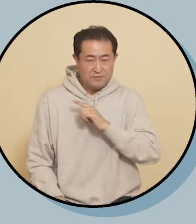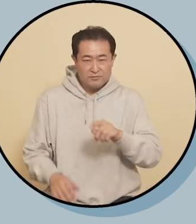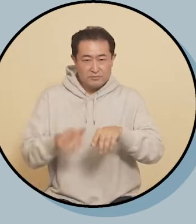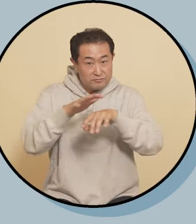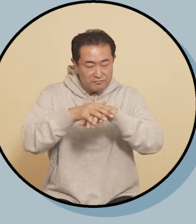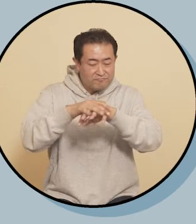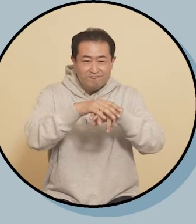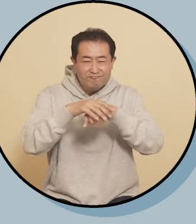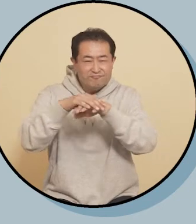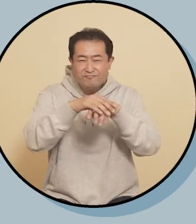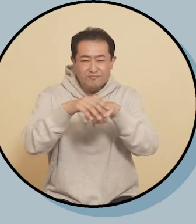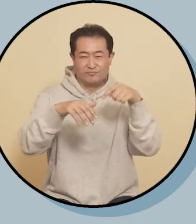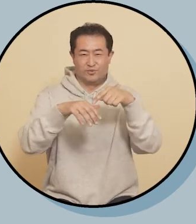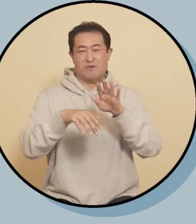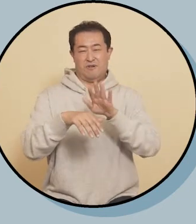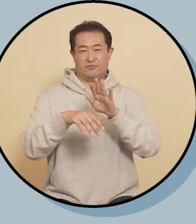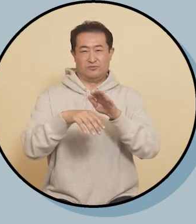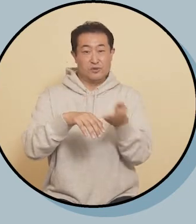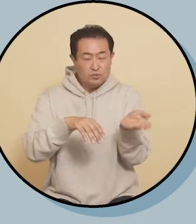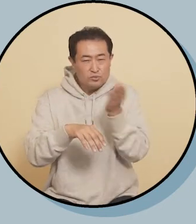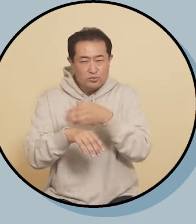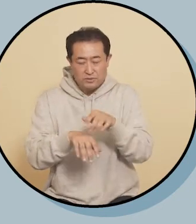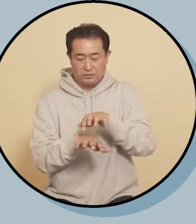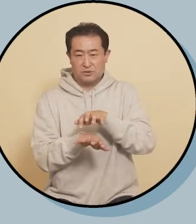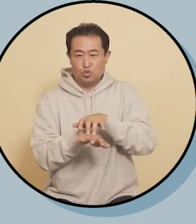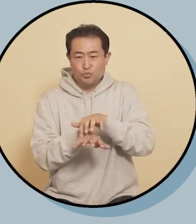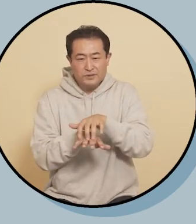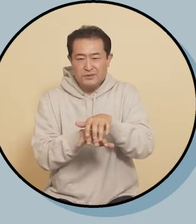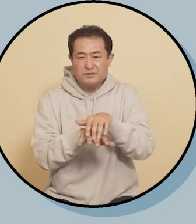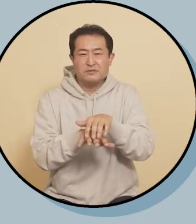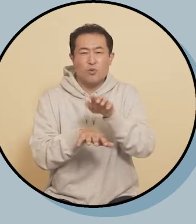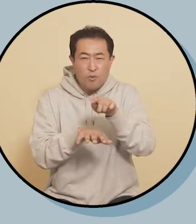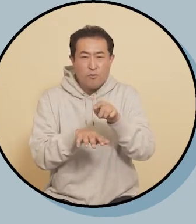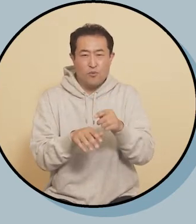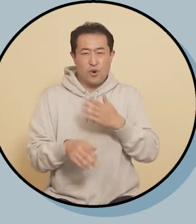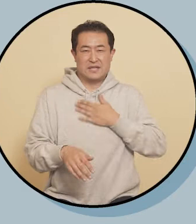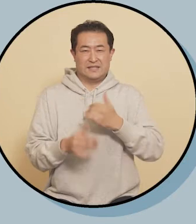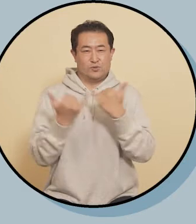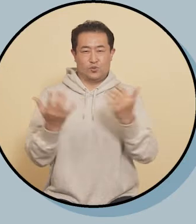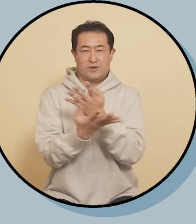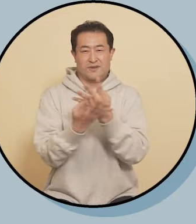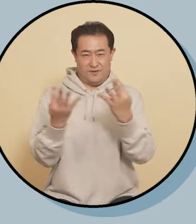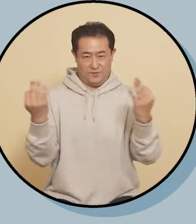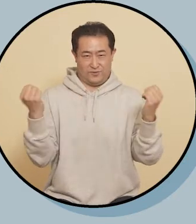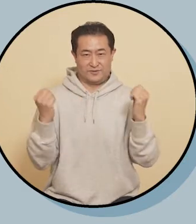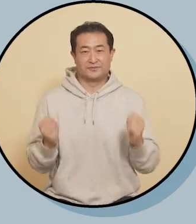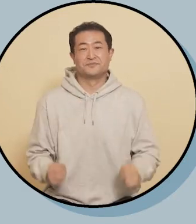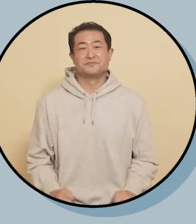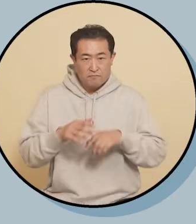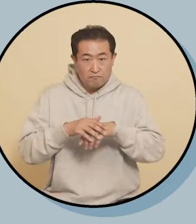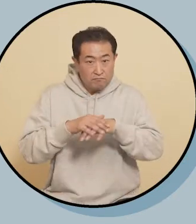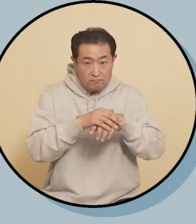えーっとまず職種はというのはよく族は使われていますそれから指点字というものも有名